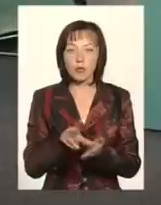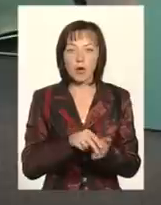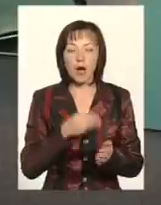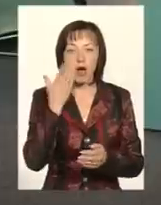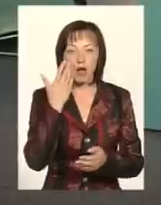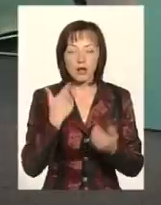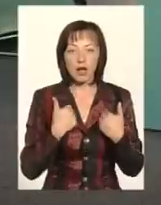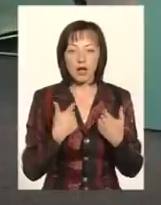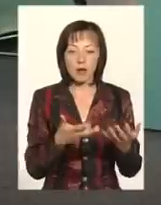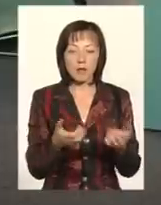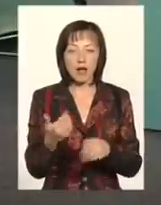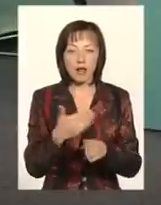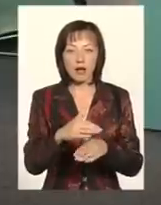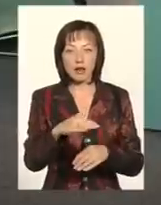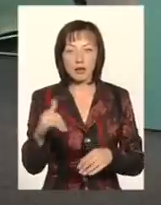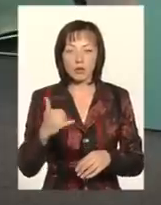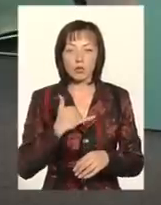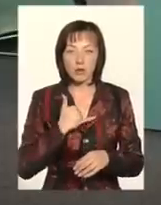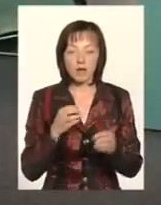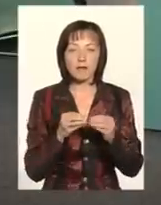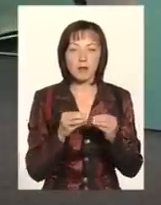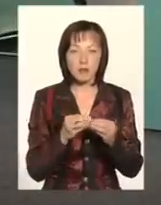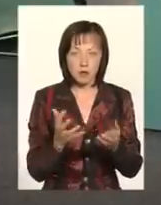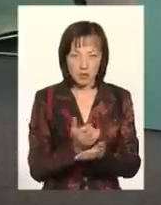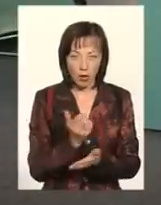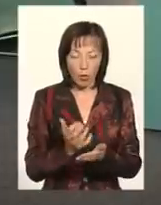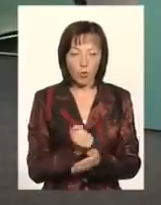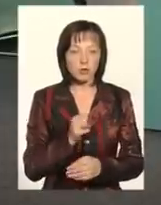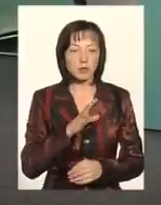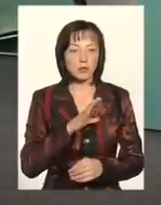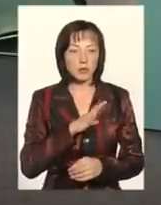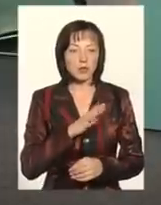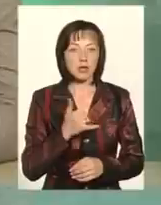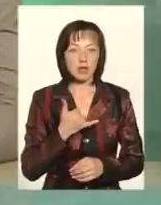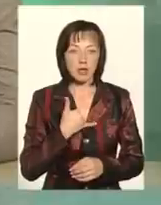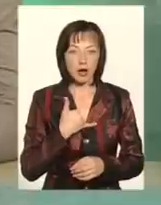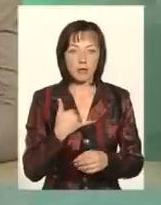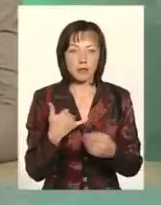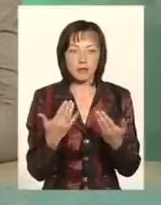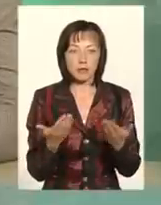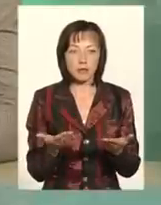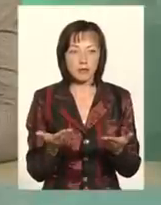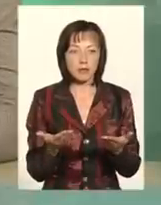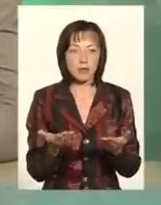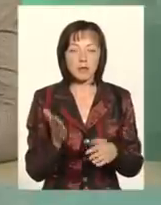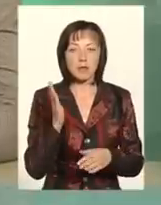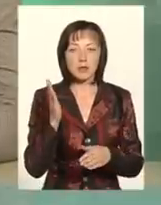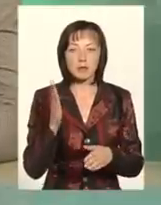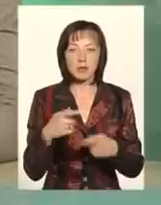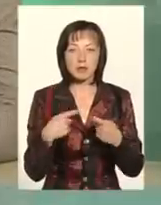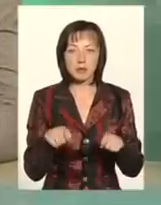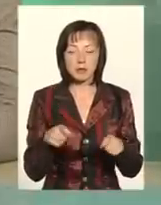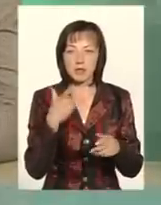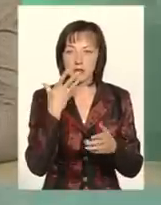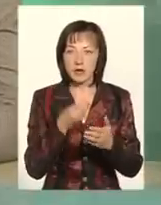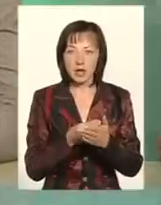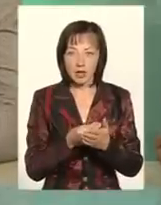брал кредит у меня был стабильный доход да и было я продавал ну преспектива продажи своей